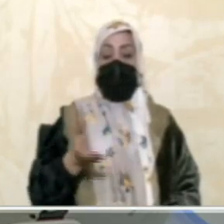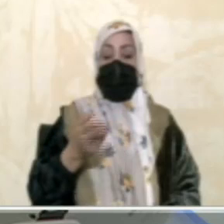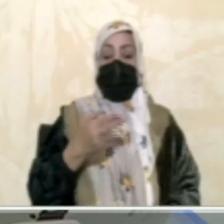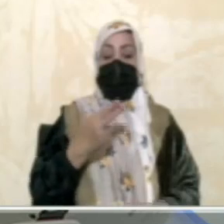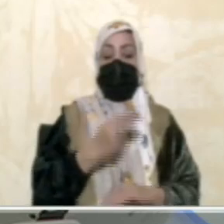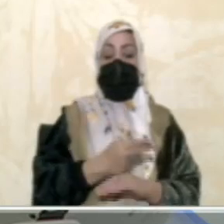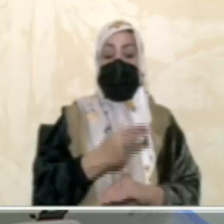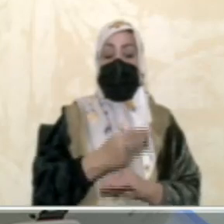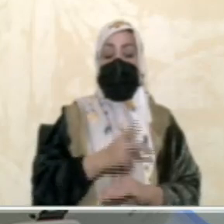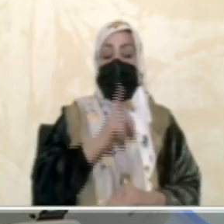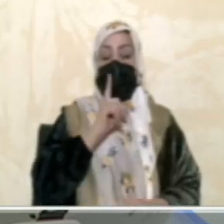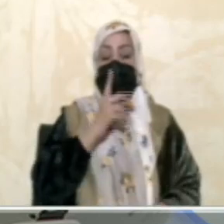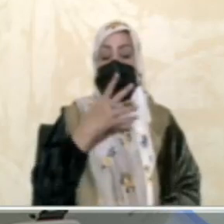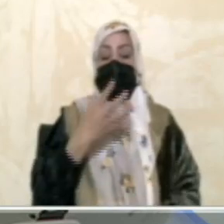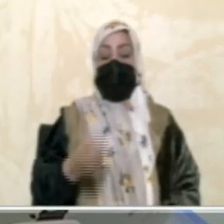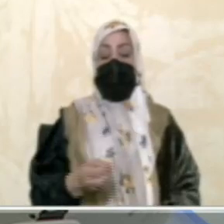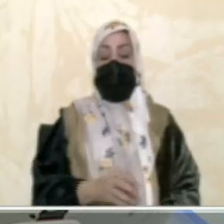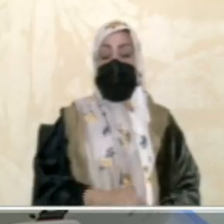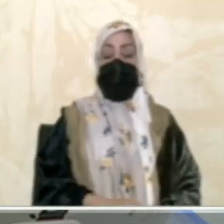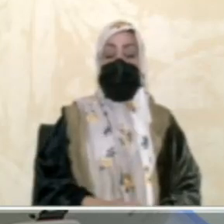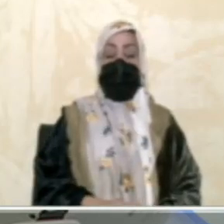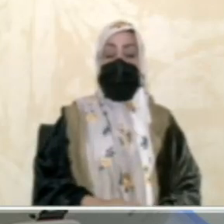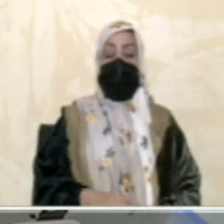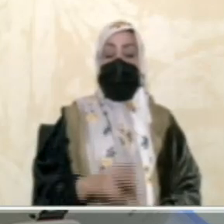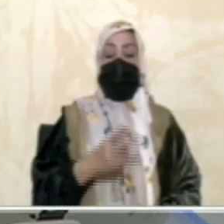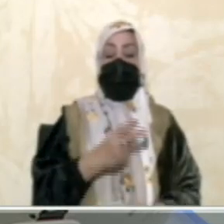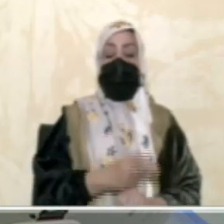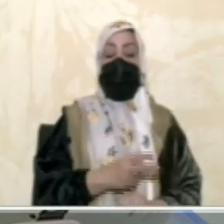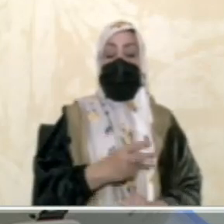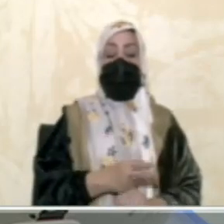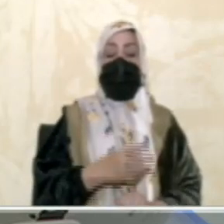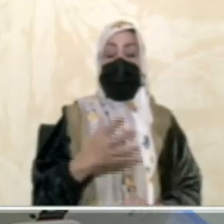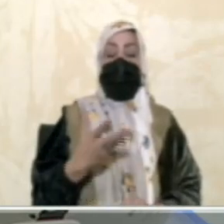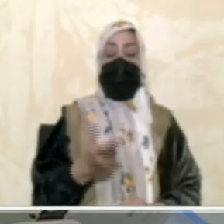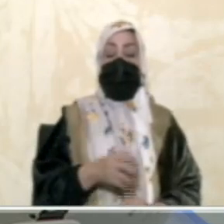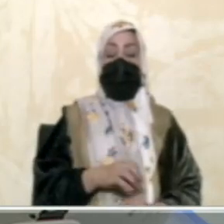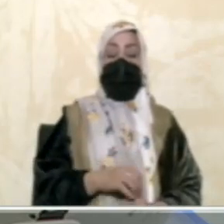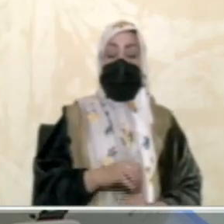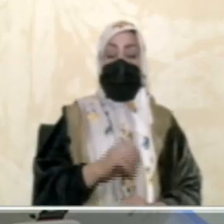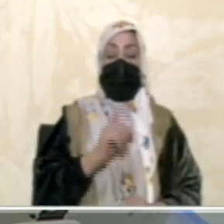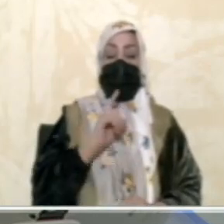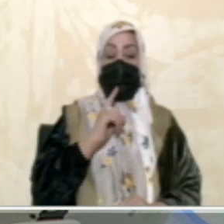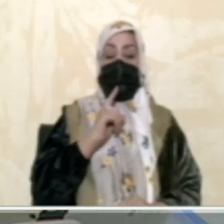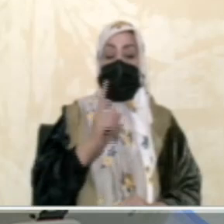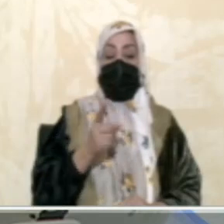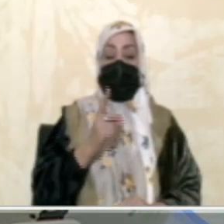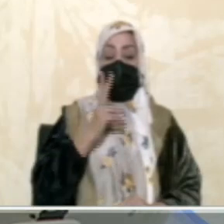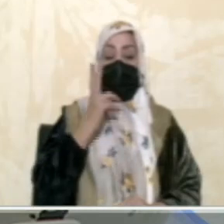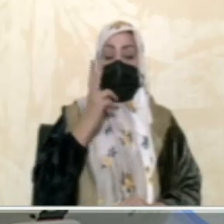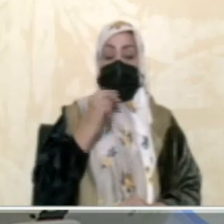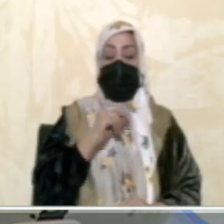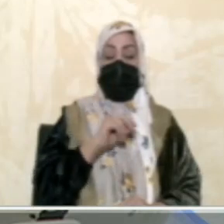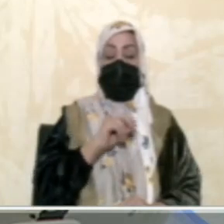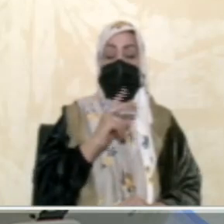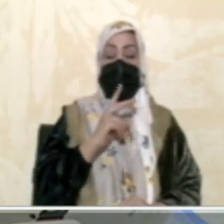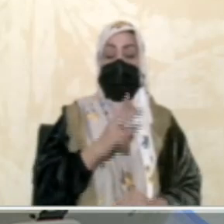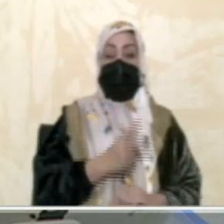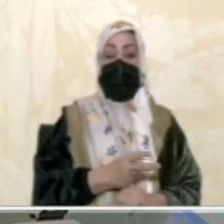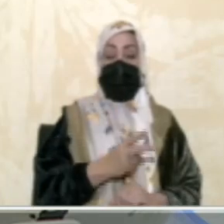فعمه الانسان وعمه ابيه وعمه امه وخالته